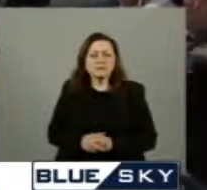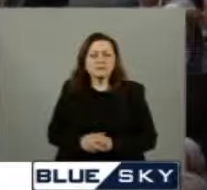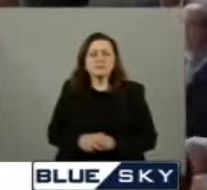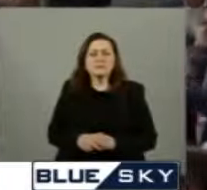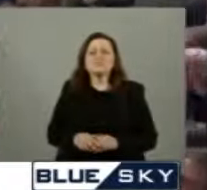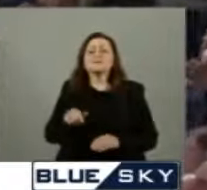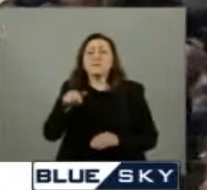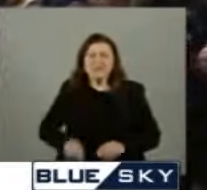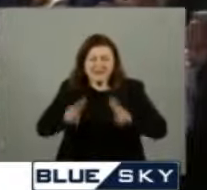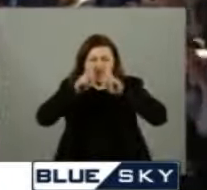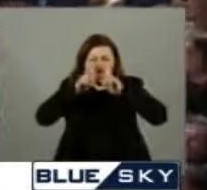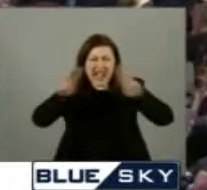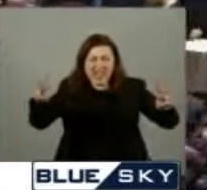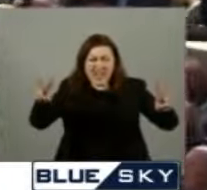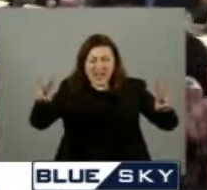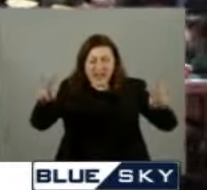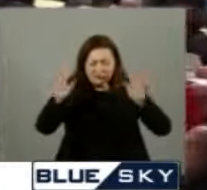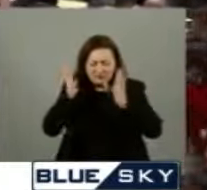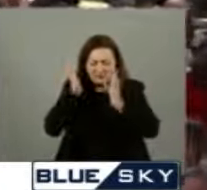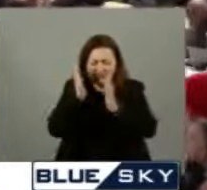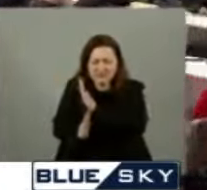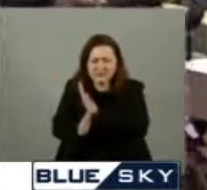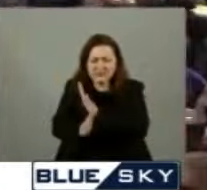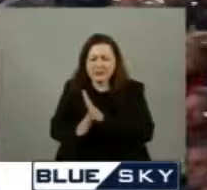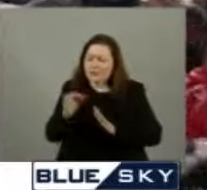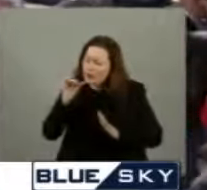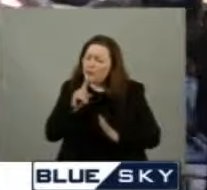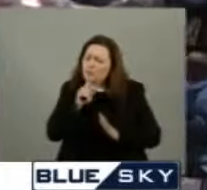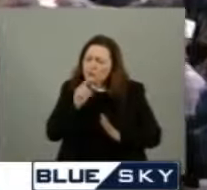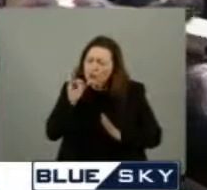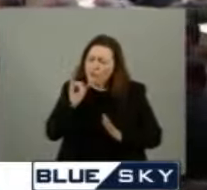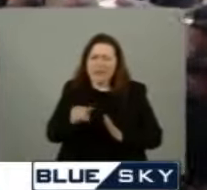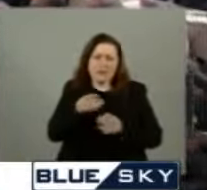Ντρέτα λοιπόν, ντρέτα όπως πάντα.